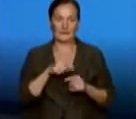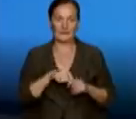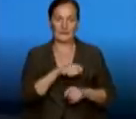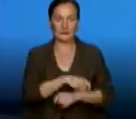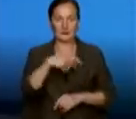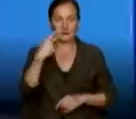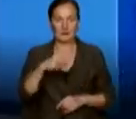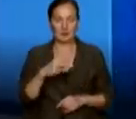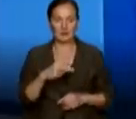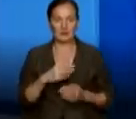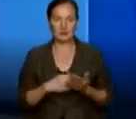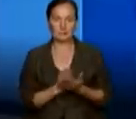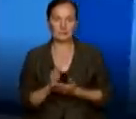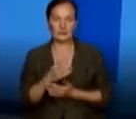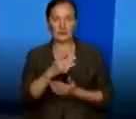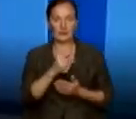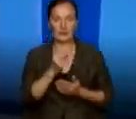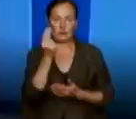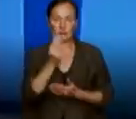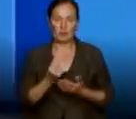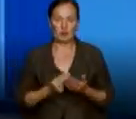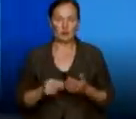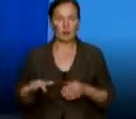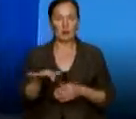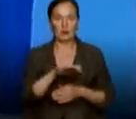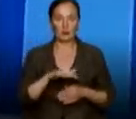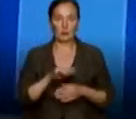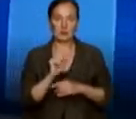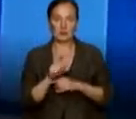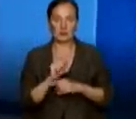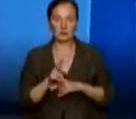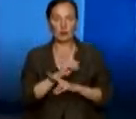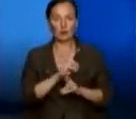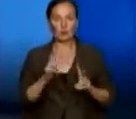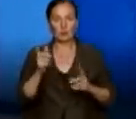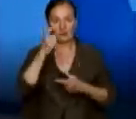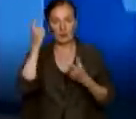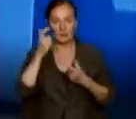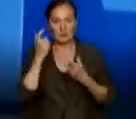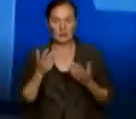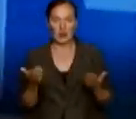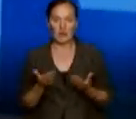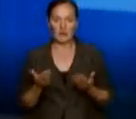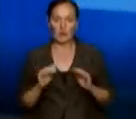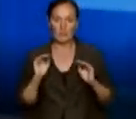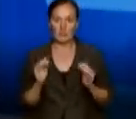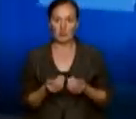саму територію заказника, хто власник і які обмеження з